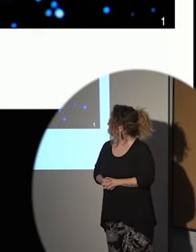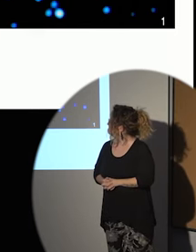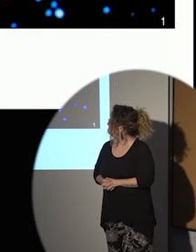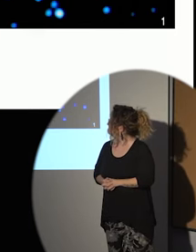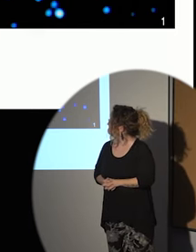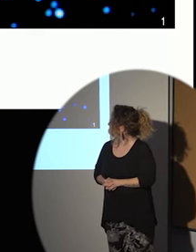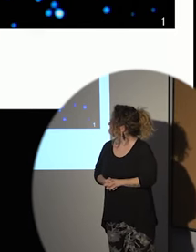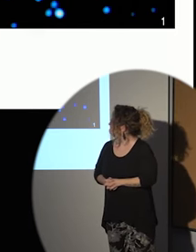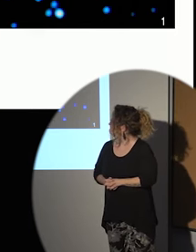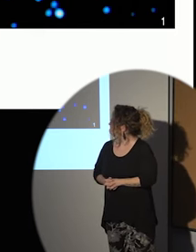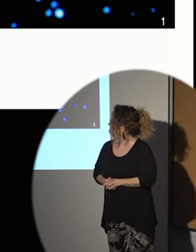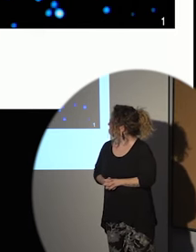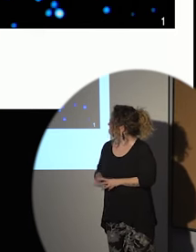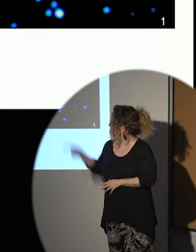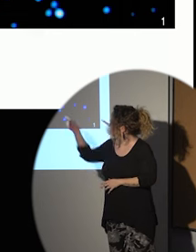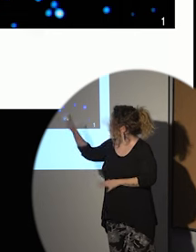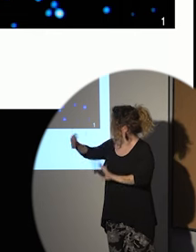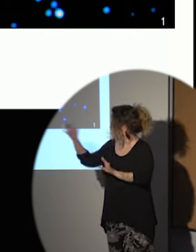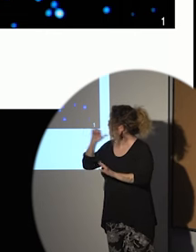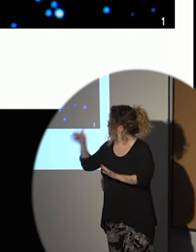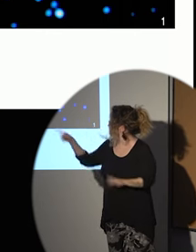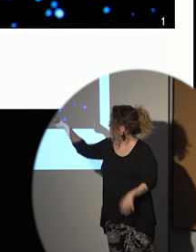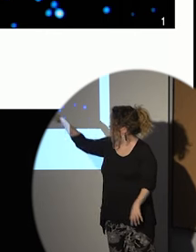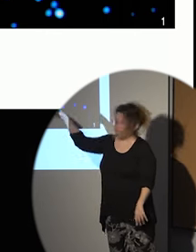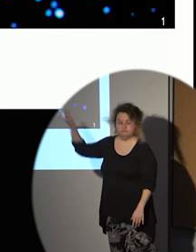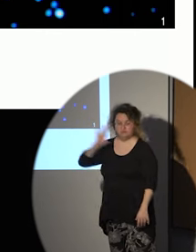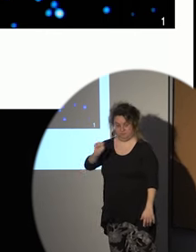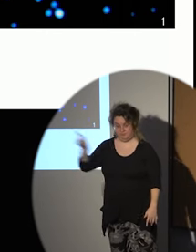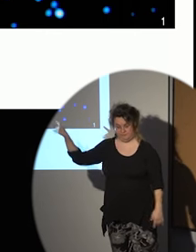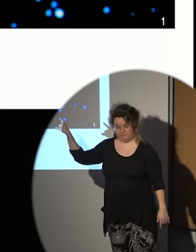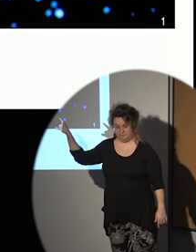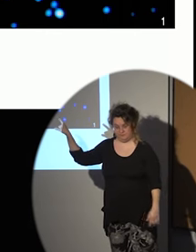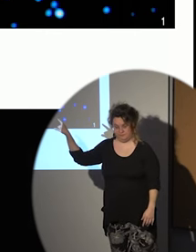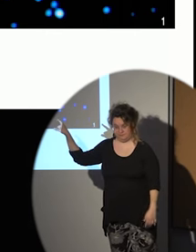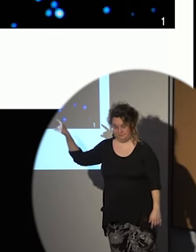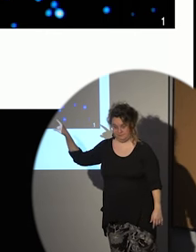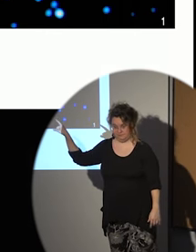années. Vous voyez les étoiles, il ne se passe rien. Vous avez vu quelque chose ?